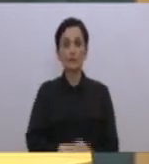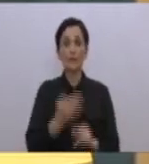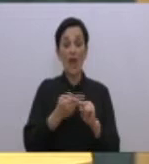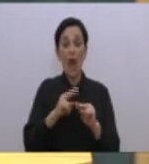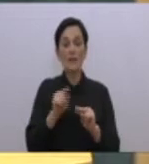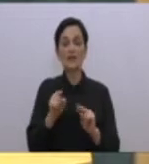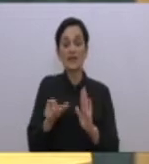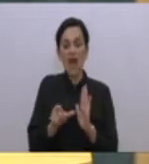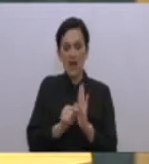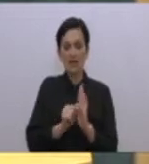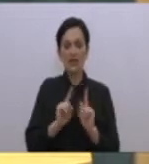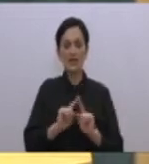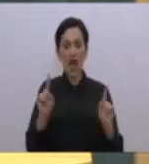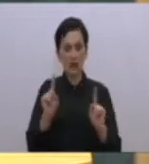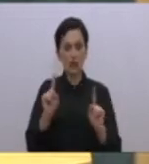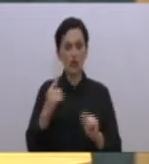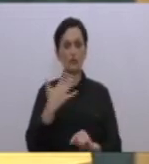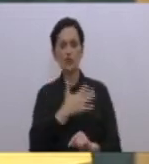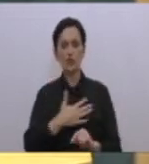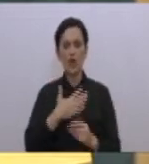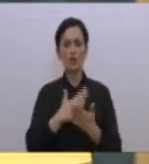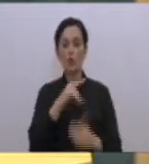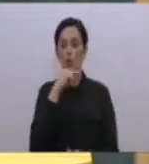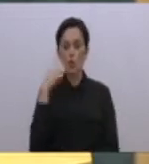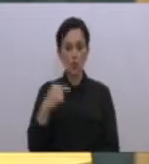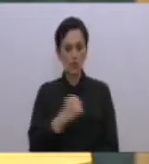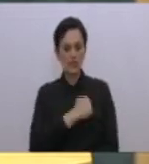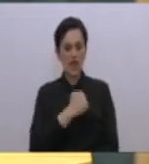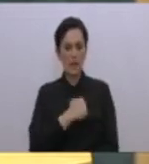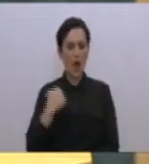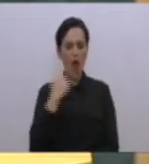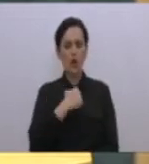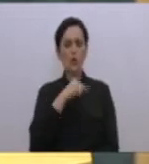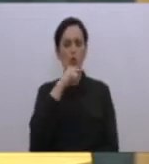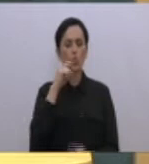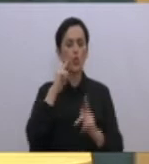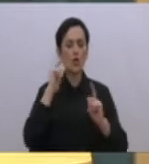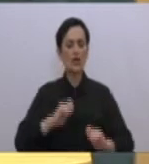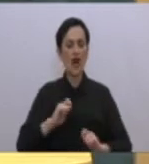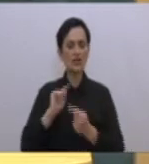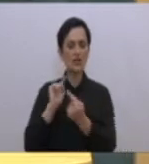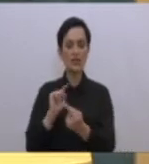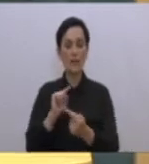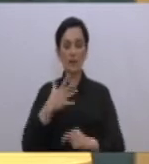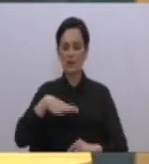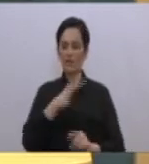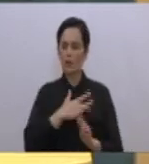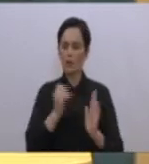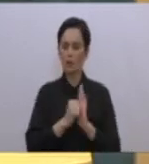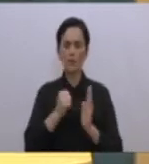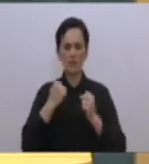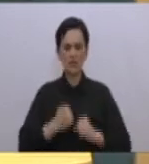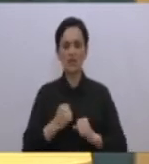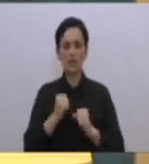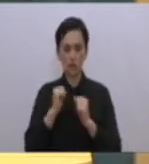Ამასთან ერთად, განსაკუთრებულ შეშფოთებას იწვევს რუსეთის სამხედრო აგრესია უკრაინის წინააღმდეგ. Საქართველომ მტკიცედ უჭერს მხარს